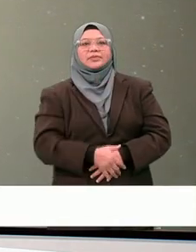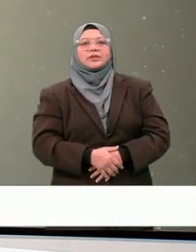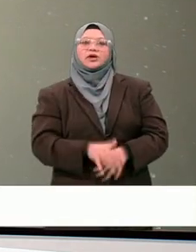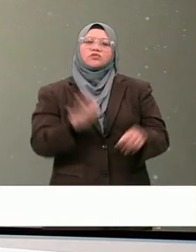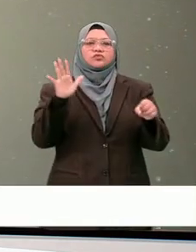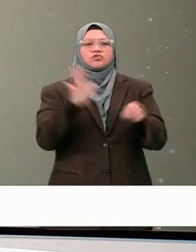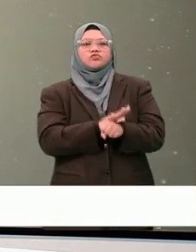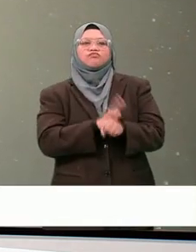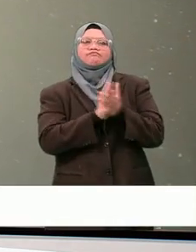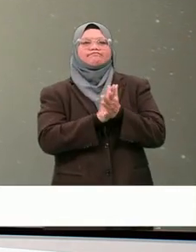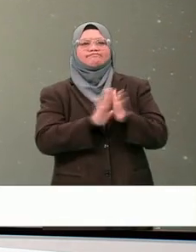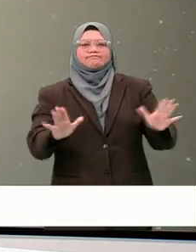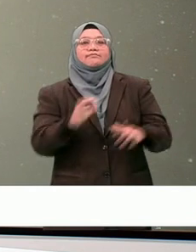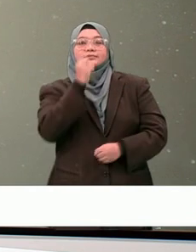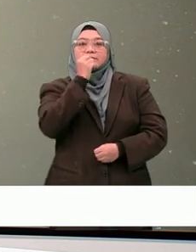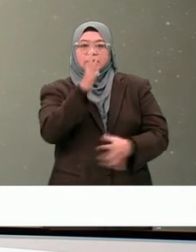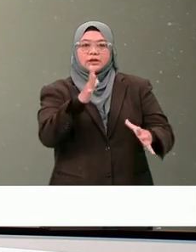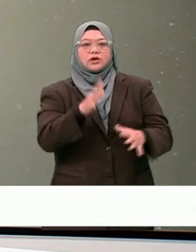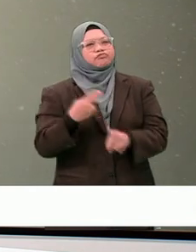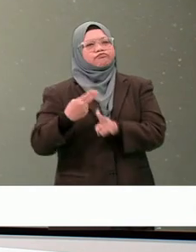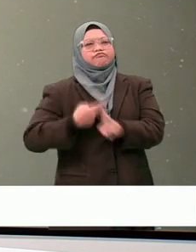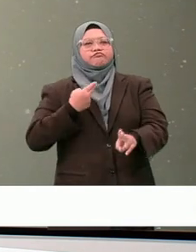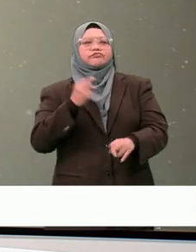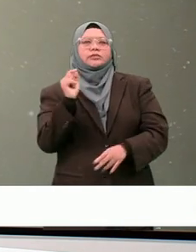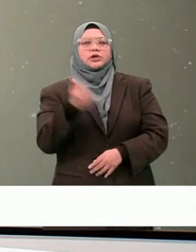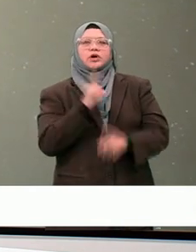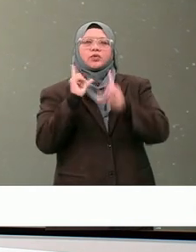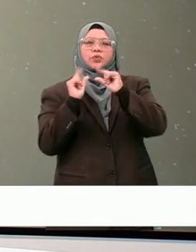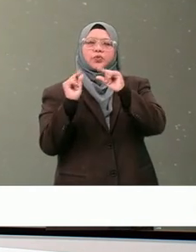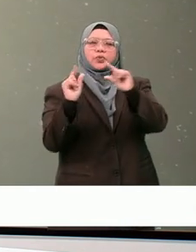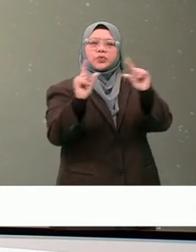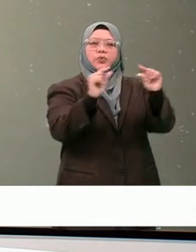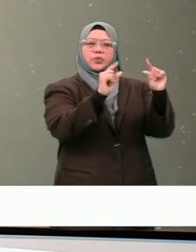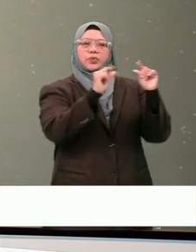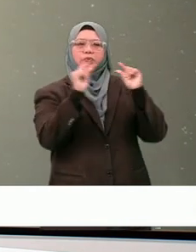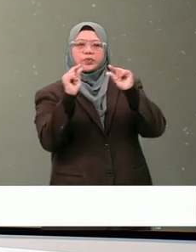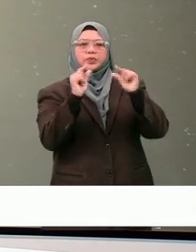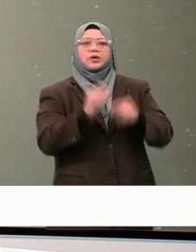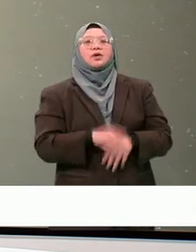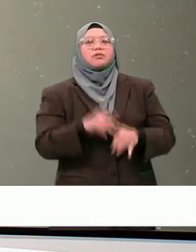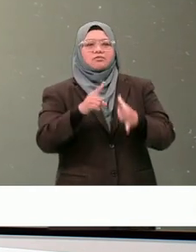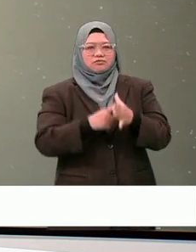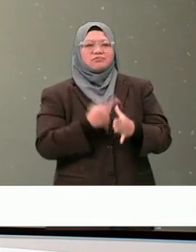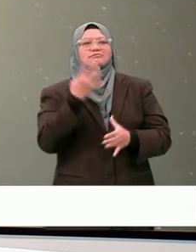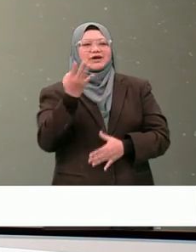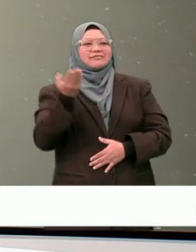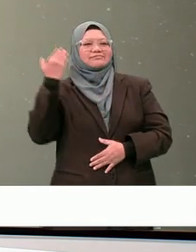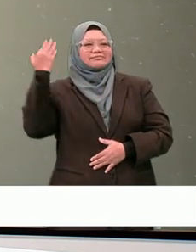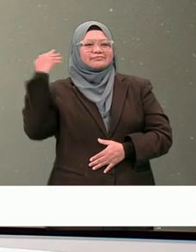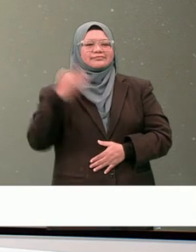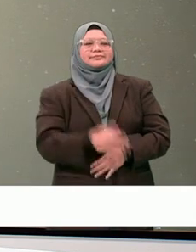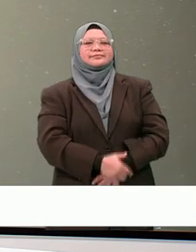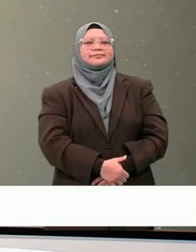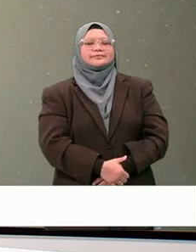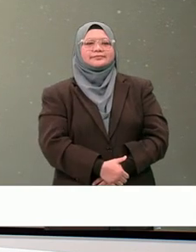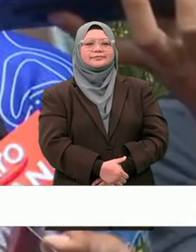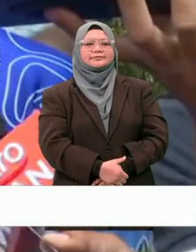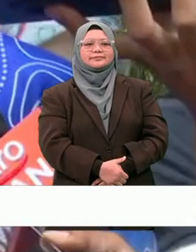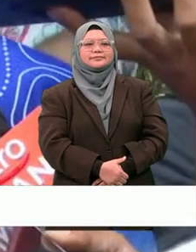selamat dengan memberikan jawaban ringkas mengenai gosip yang bertiup kencang sejak bulan April lalu